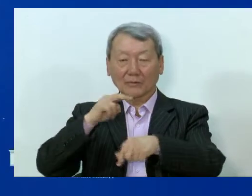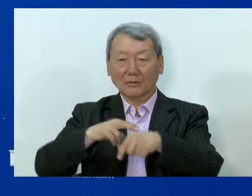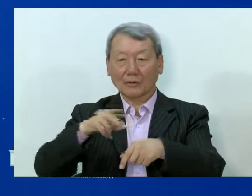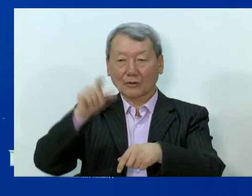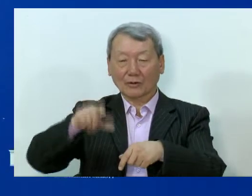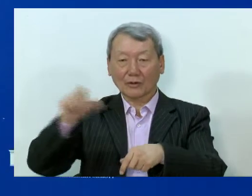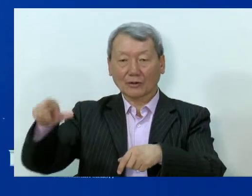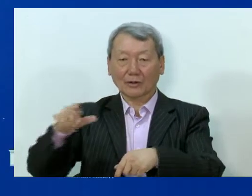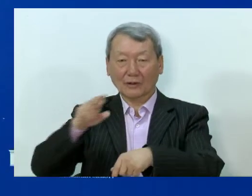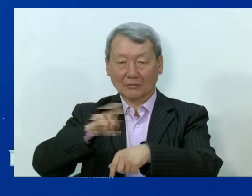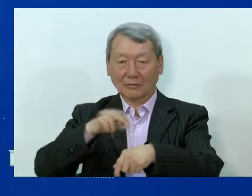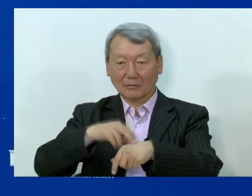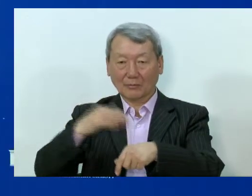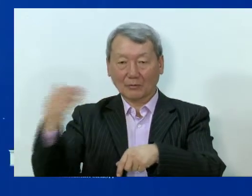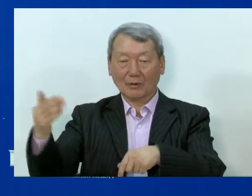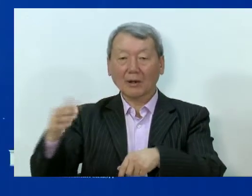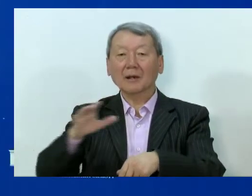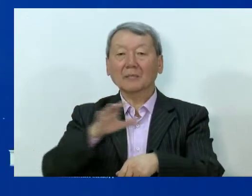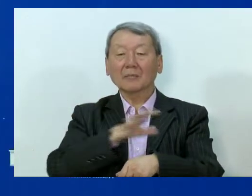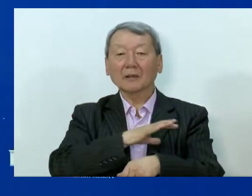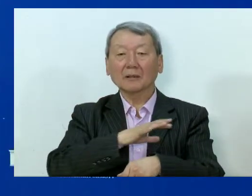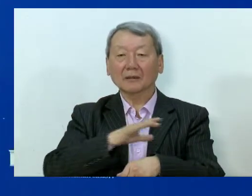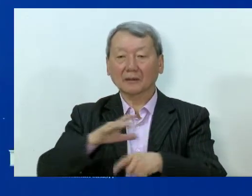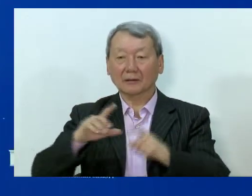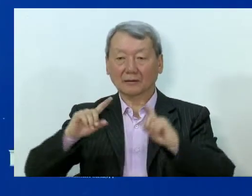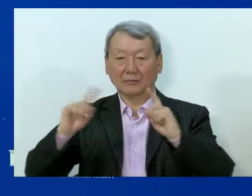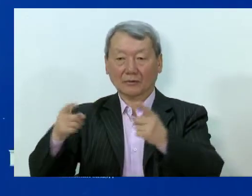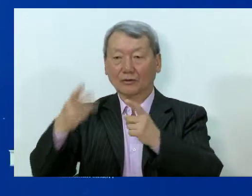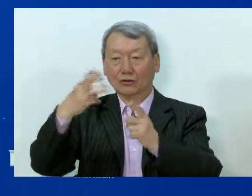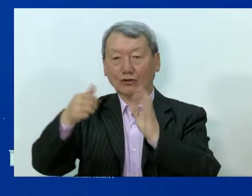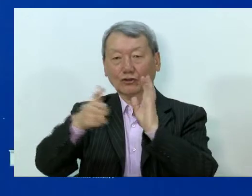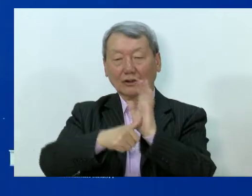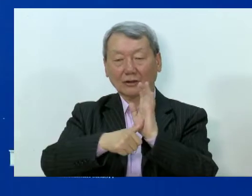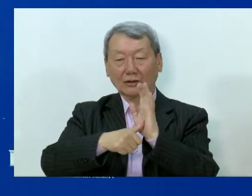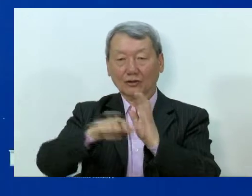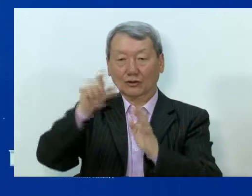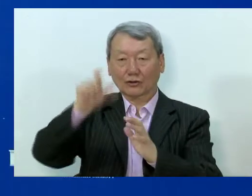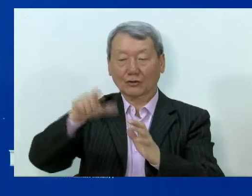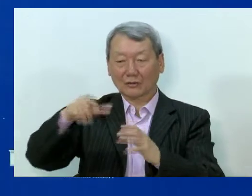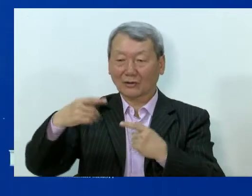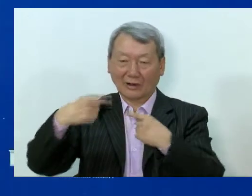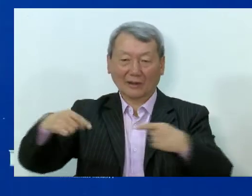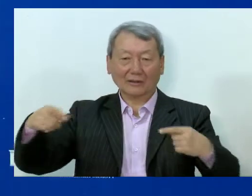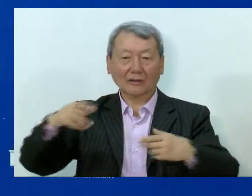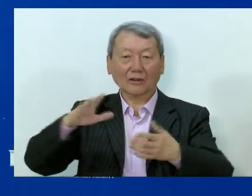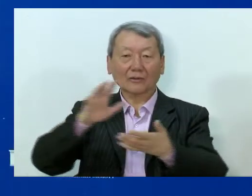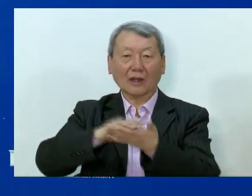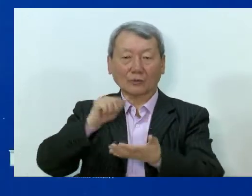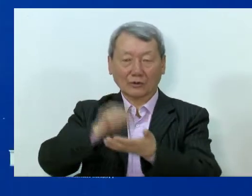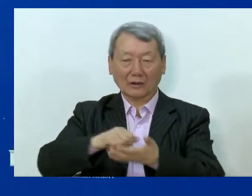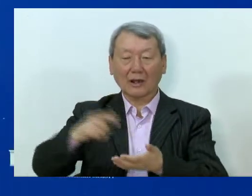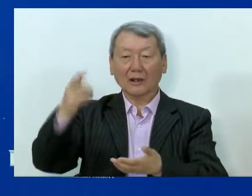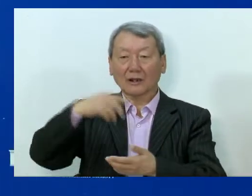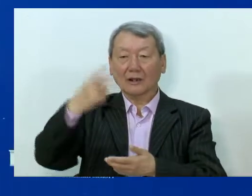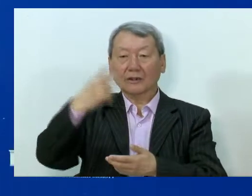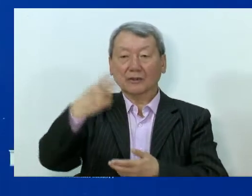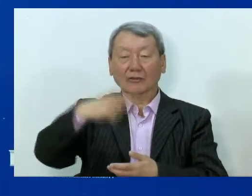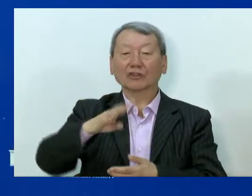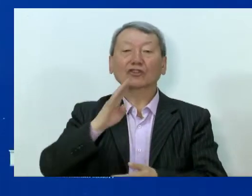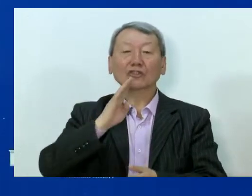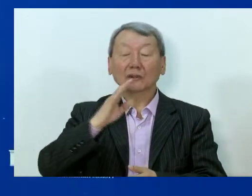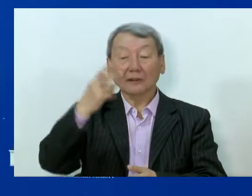службы милиции была задержана 36 граждан за различные правонарушения из них 20